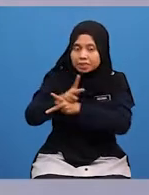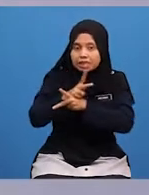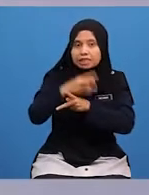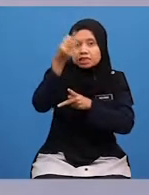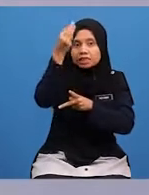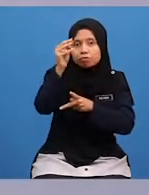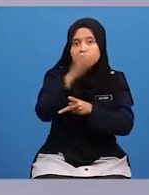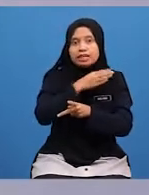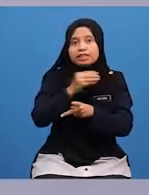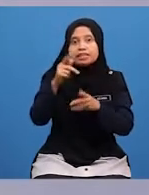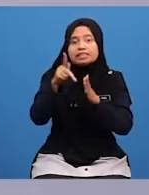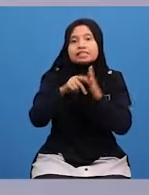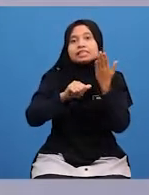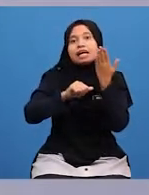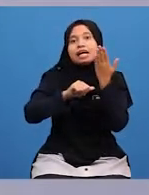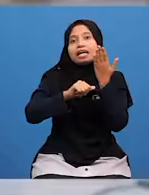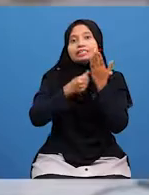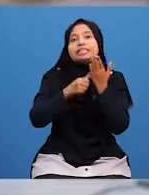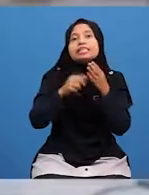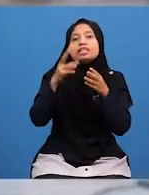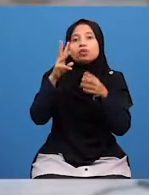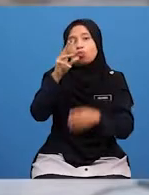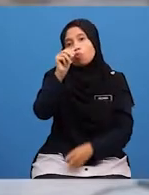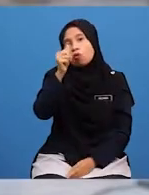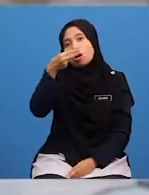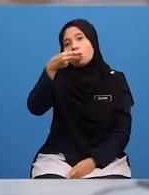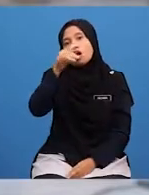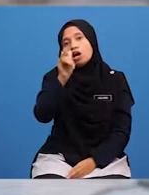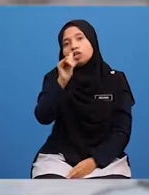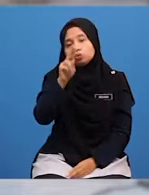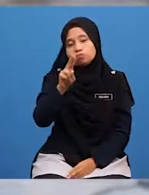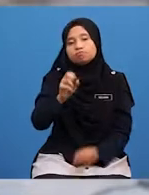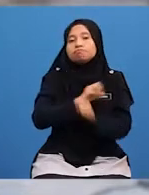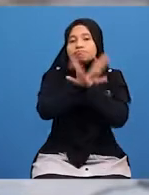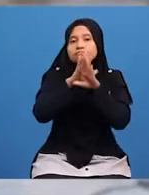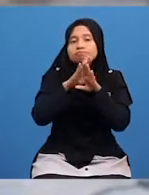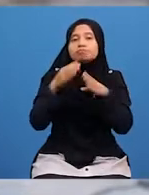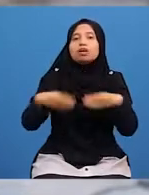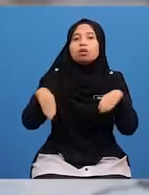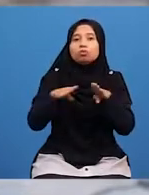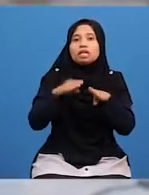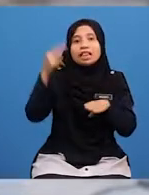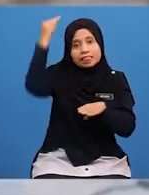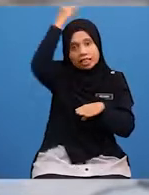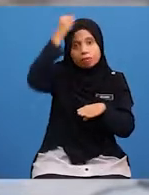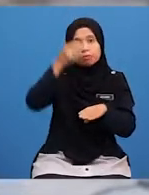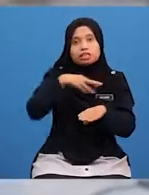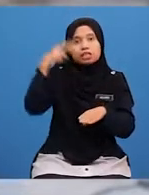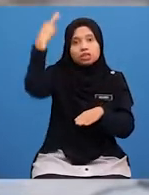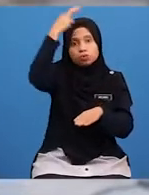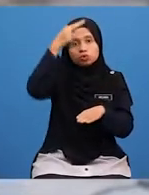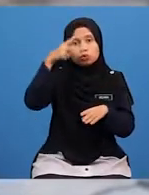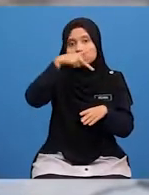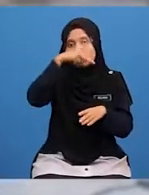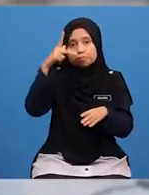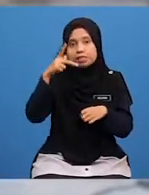kemuliaan dan keaslian wahyu. Maka, jelaslah bahawa para nabi dan rasul